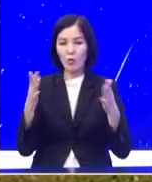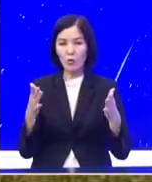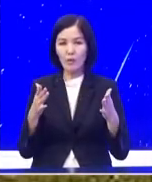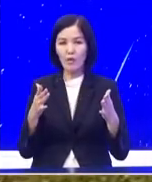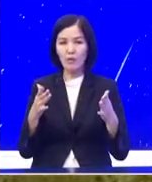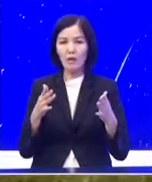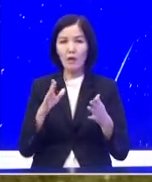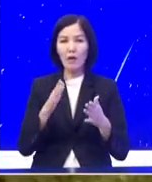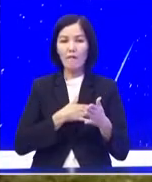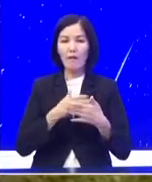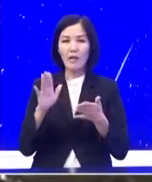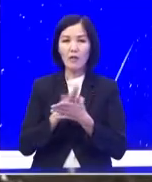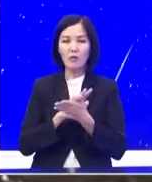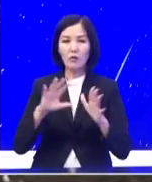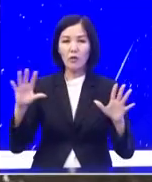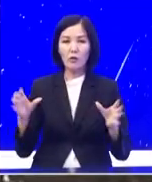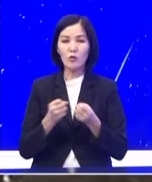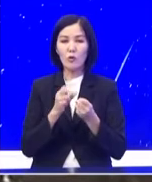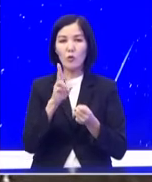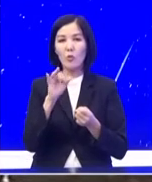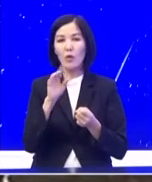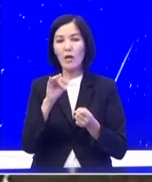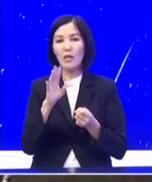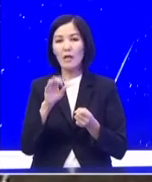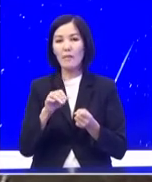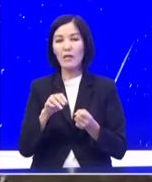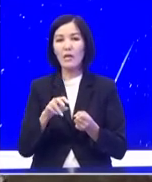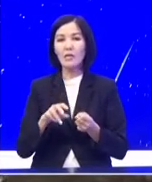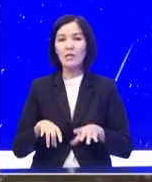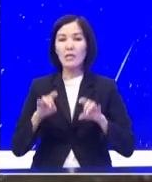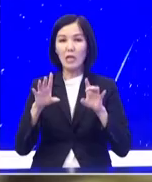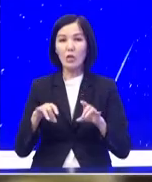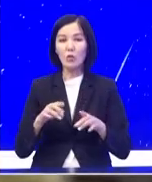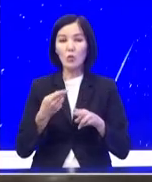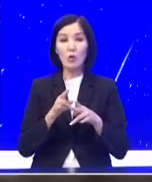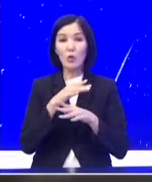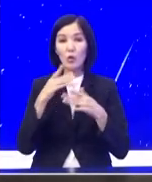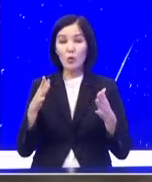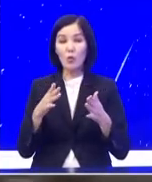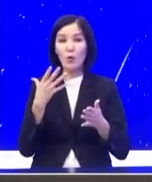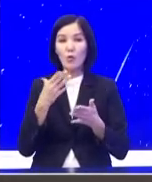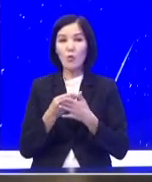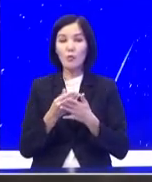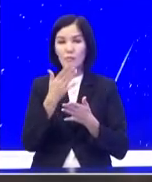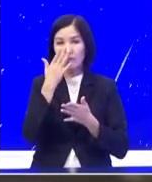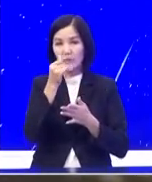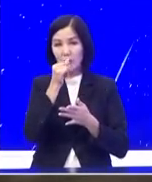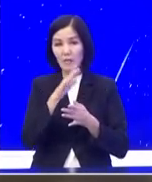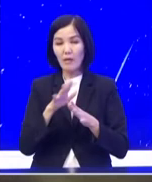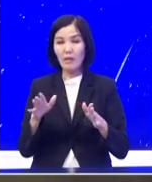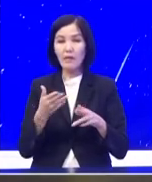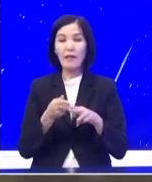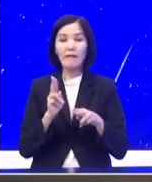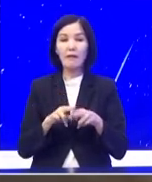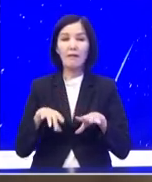арасында волонтерлар құтқарып қалған куала мен кенгурулар көп. Тіпті кейбірі әлі күнге дейін өз күшімен дем ала алмайды. Айта